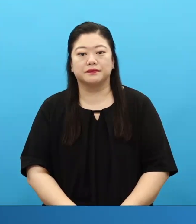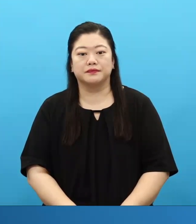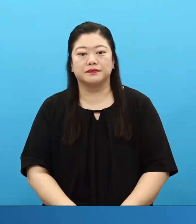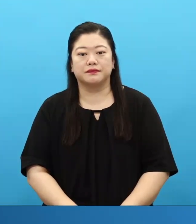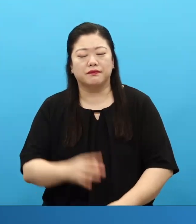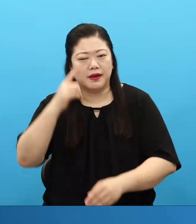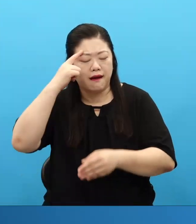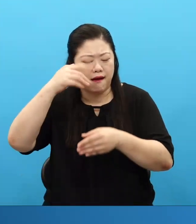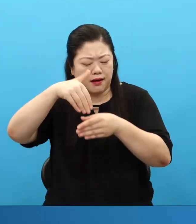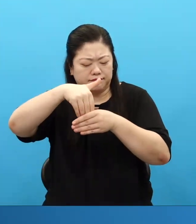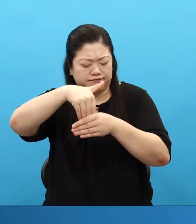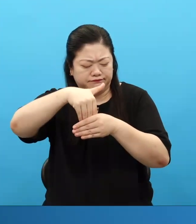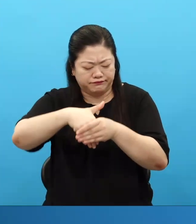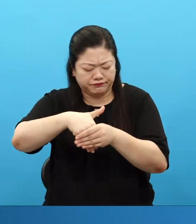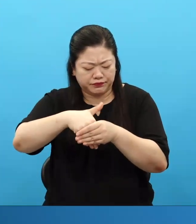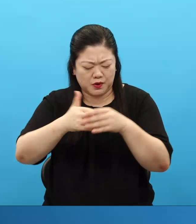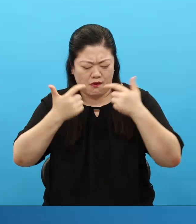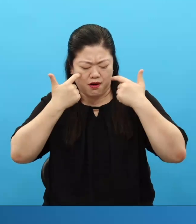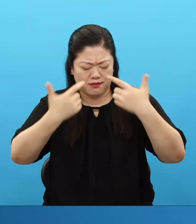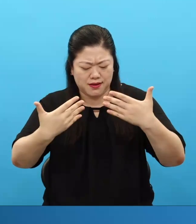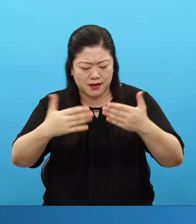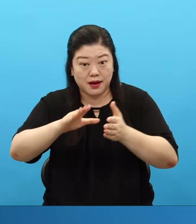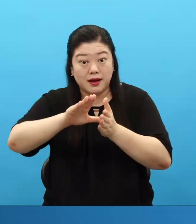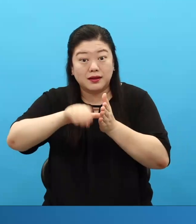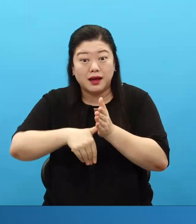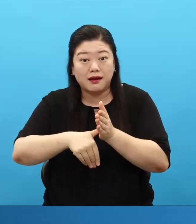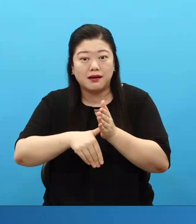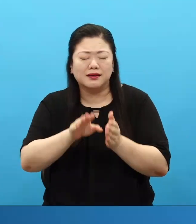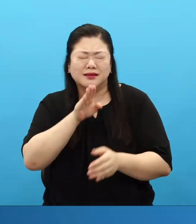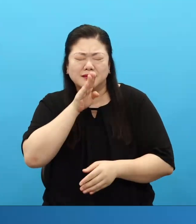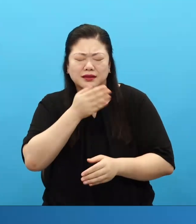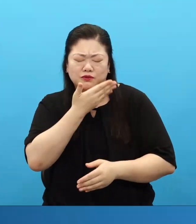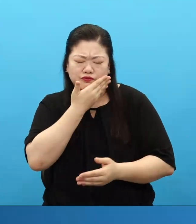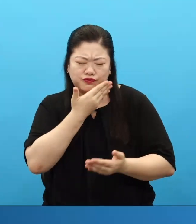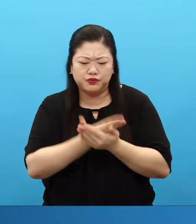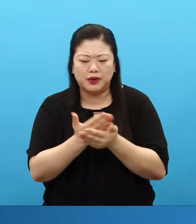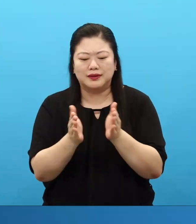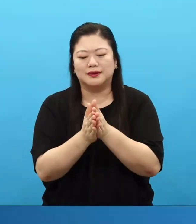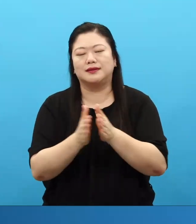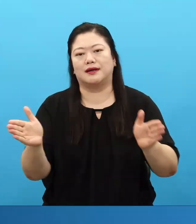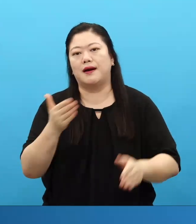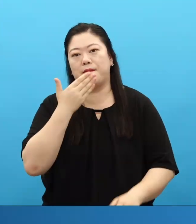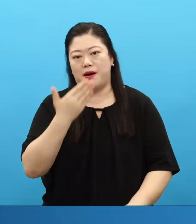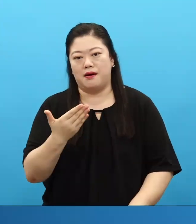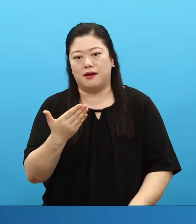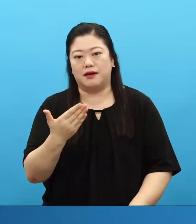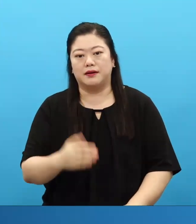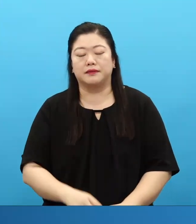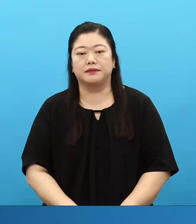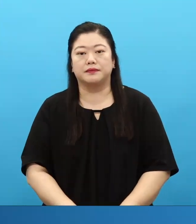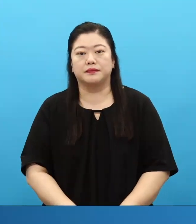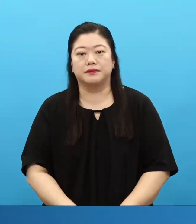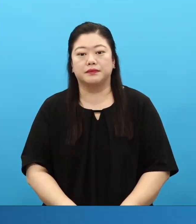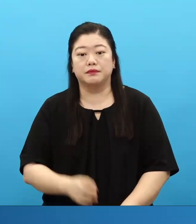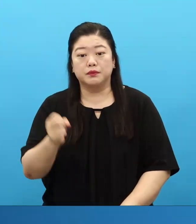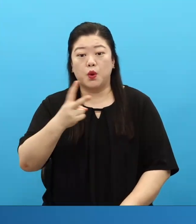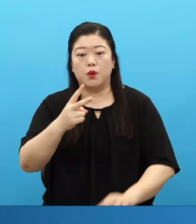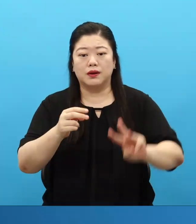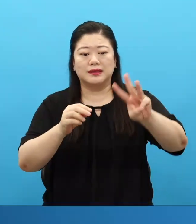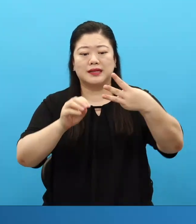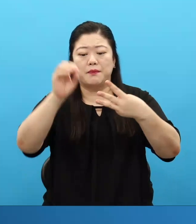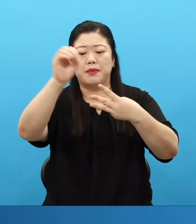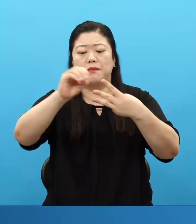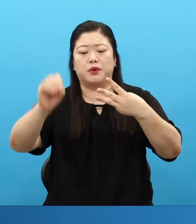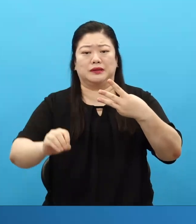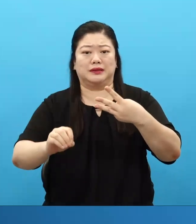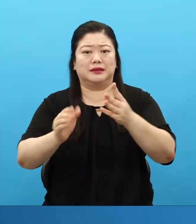important start. 예, 300%의 준비가 시작돼요. That we begin the start of the 300% preparation.